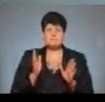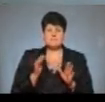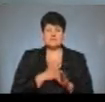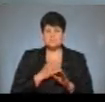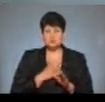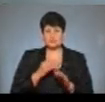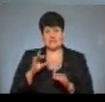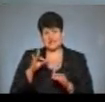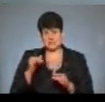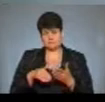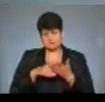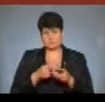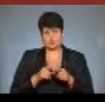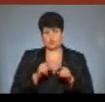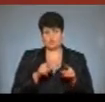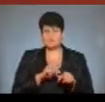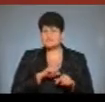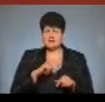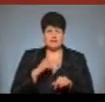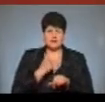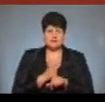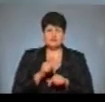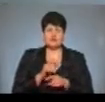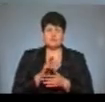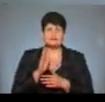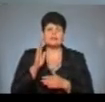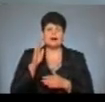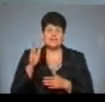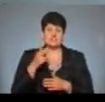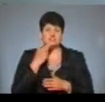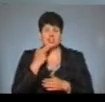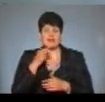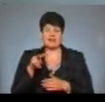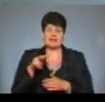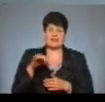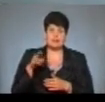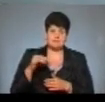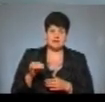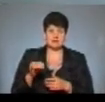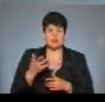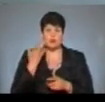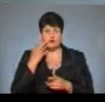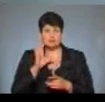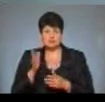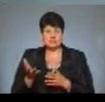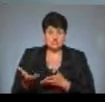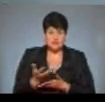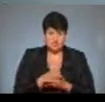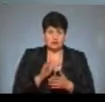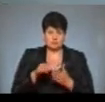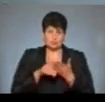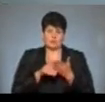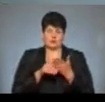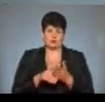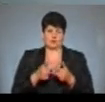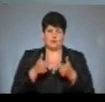температурний режим сприяє тому всьому. Саме основне, щоб далі процес от червня-липня і в жнивну кампанію, щоб все ж таки були сприятливі умови